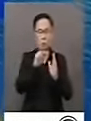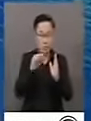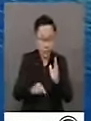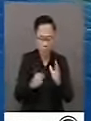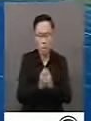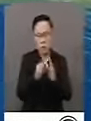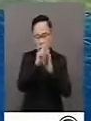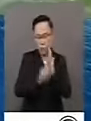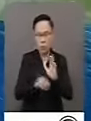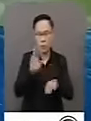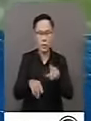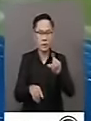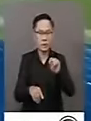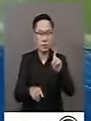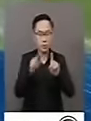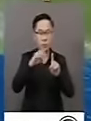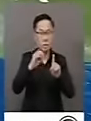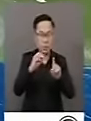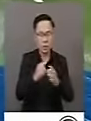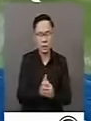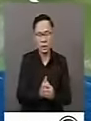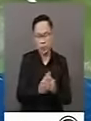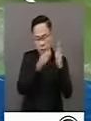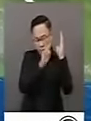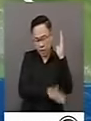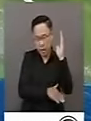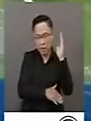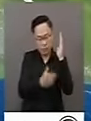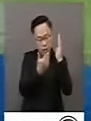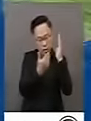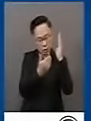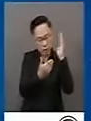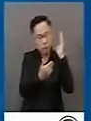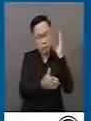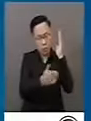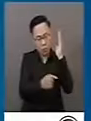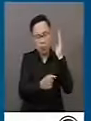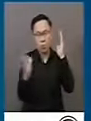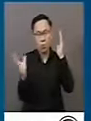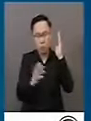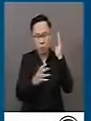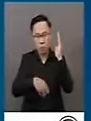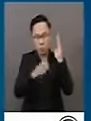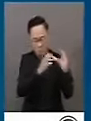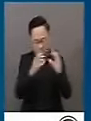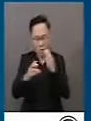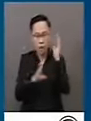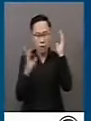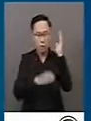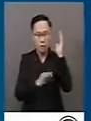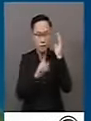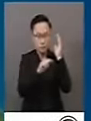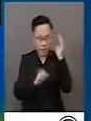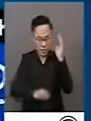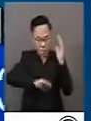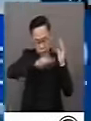อุณหภูมิต่ำสุด 21องศเซียภาคใต้ฝั่งตะวันออกมีเมฆ้างฝนฟ้าคะนองร้อยละ 40ของพื้นที่